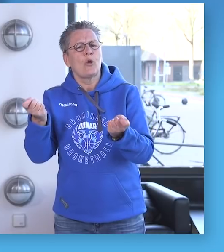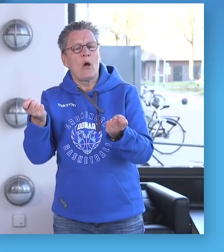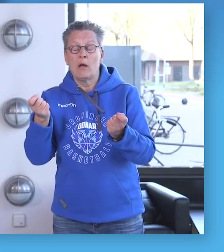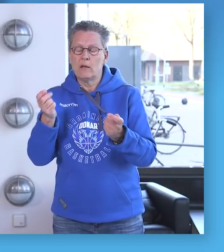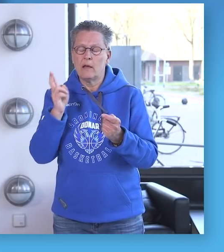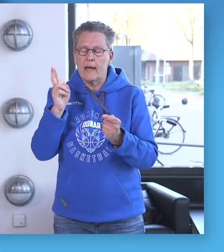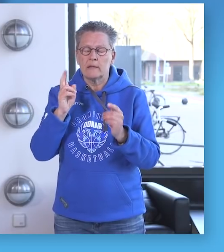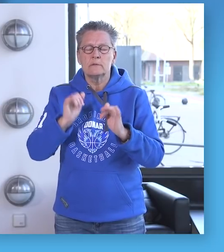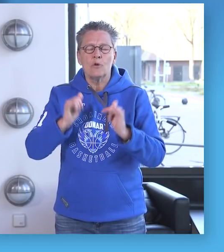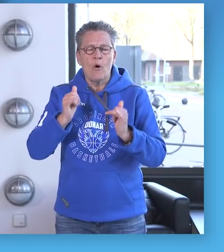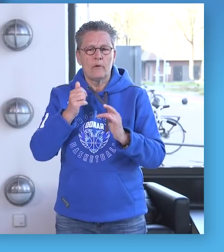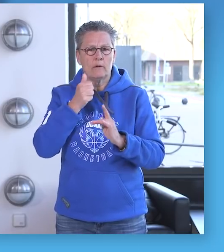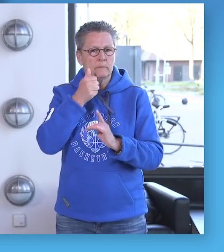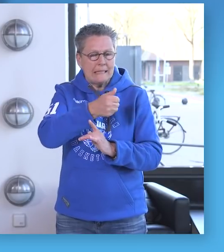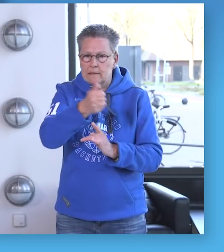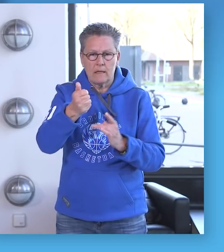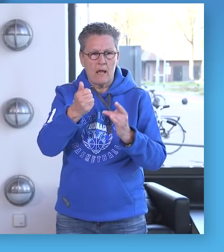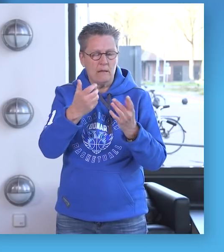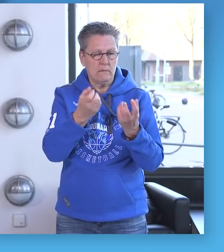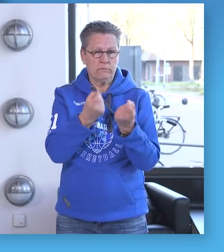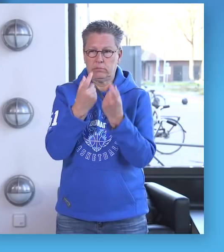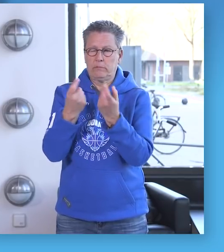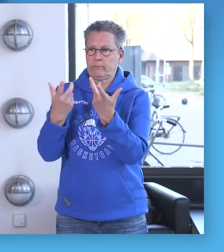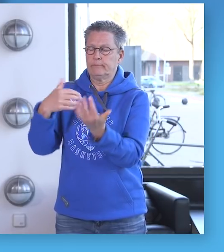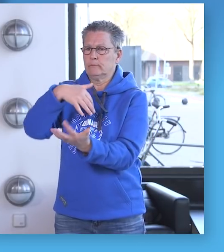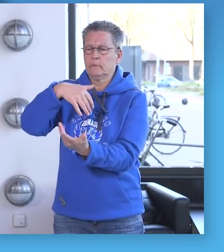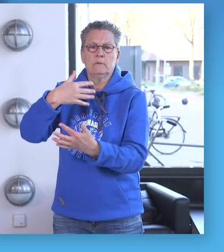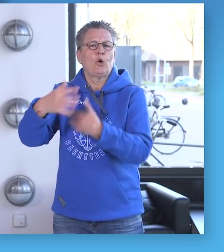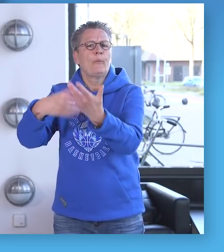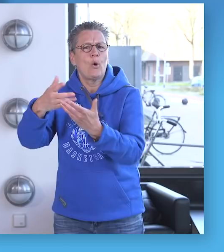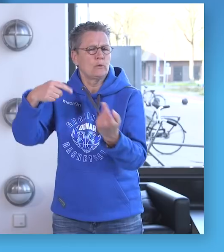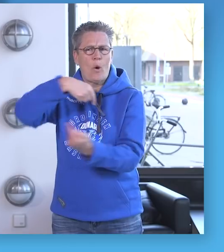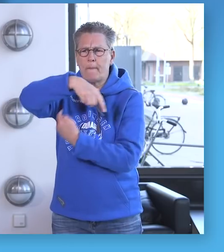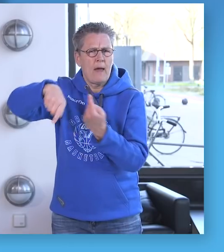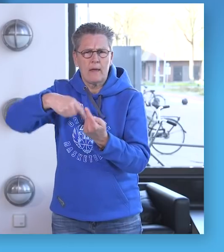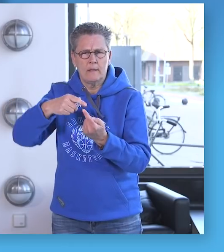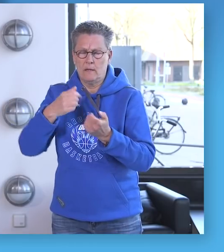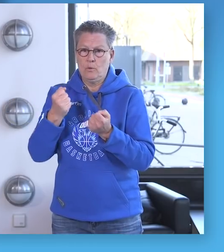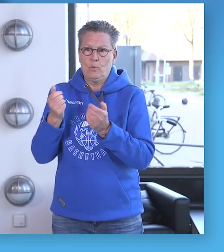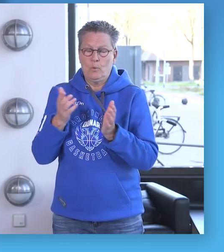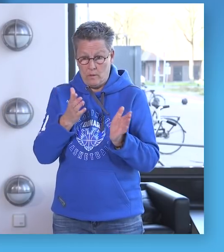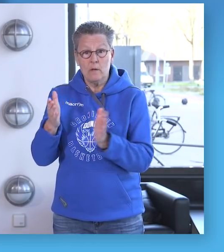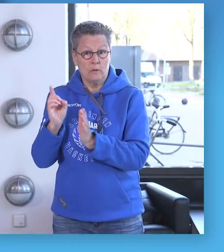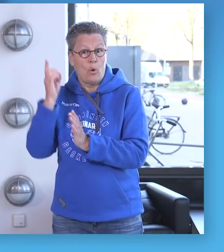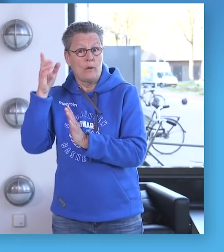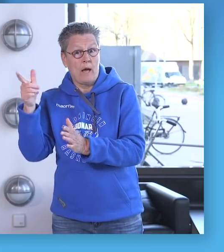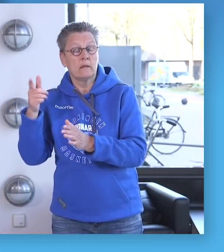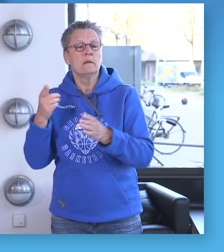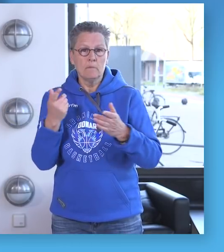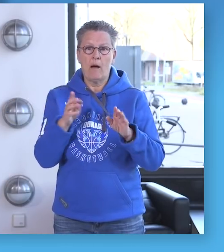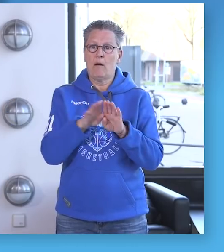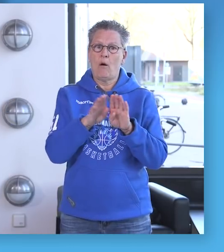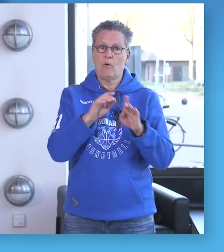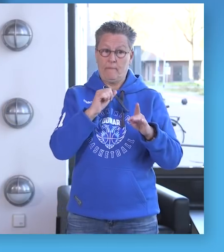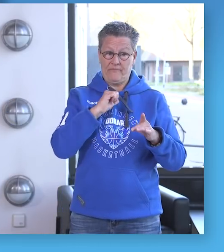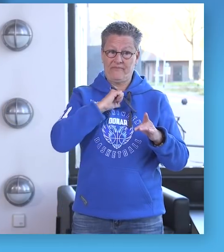alles met iedereen en om je heen? Nou, dat is dan het donorsdeel. Tegelijkertijd gebeurt er natuurlijk